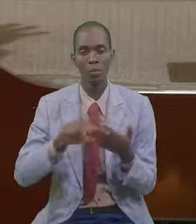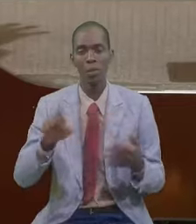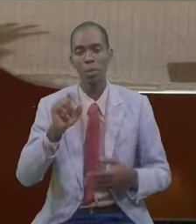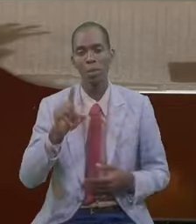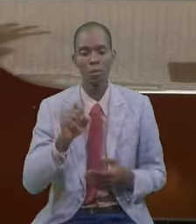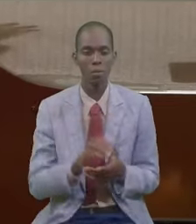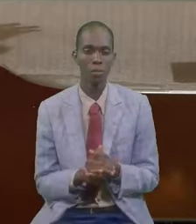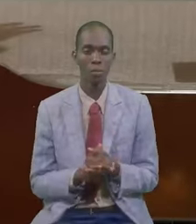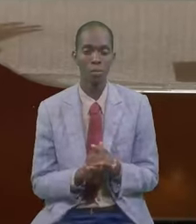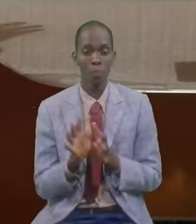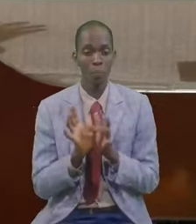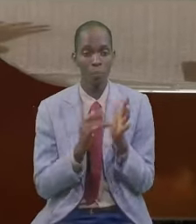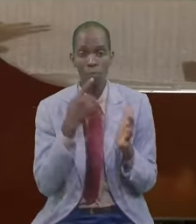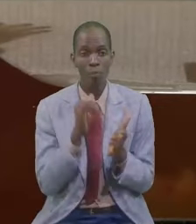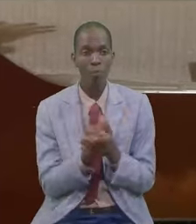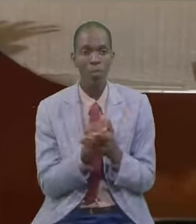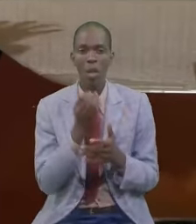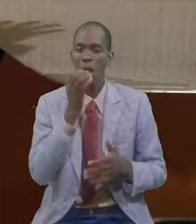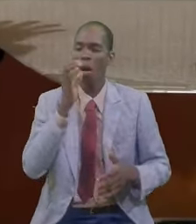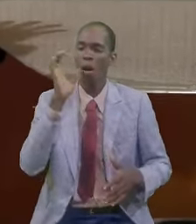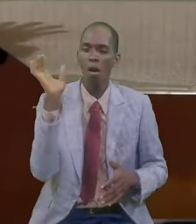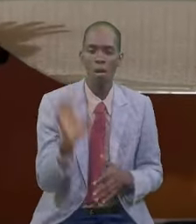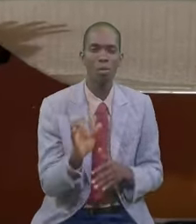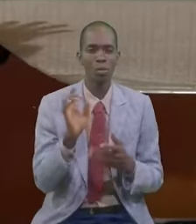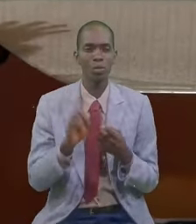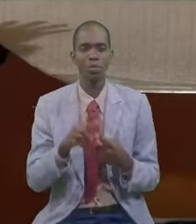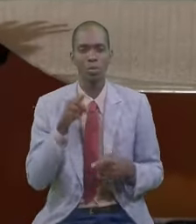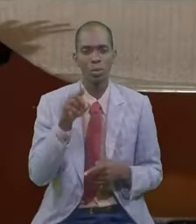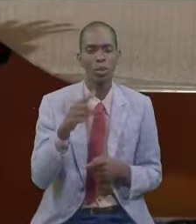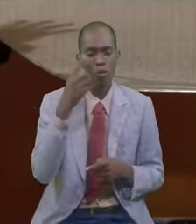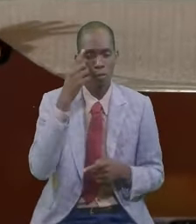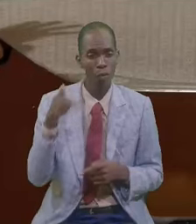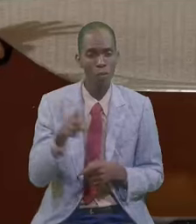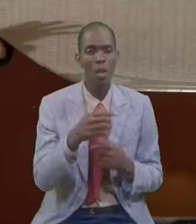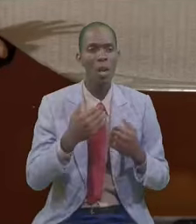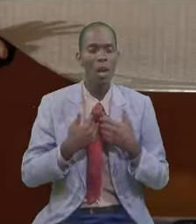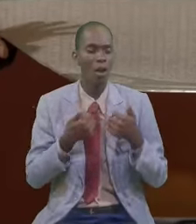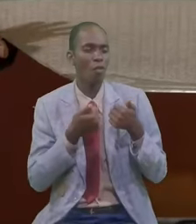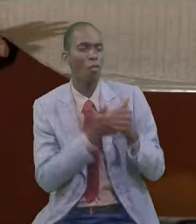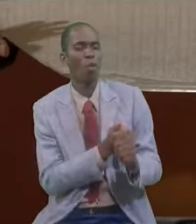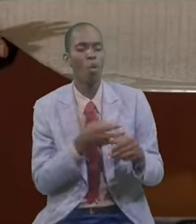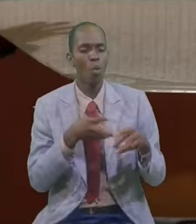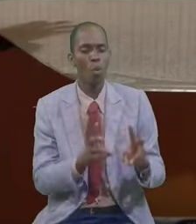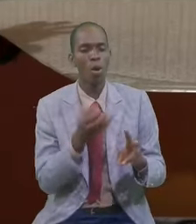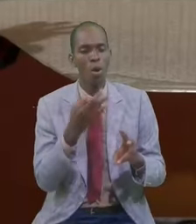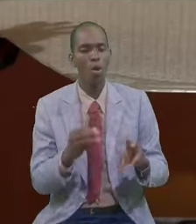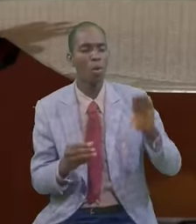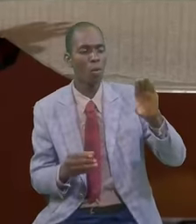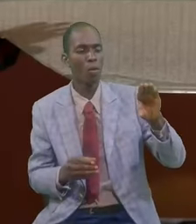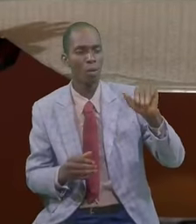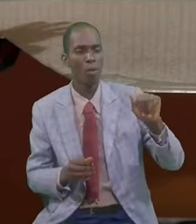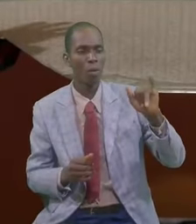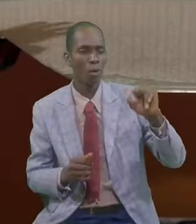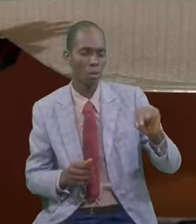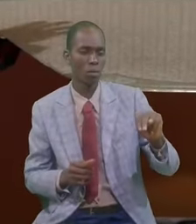11 dit, « Malheur à eux, car ils ont suivi la voie de Caïn. »